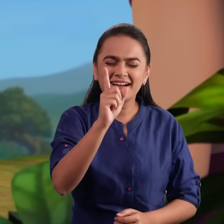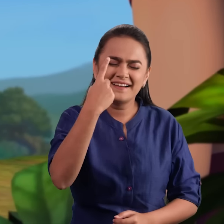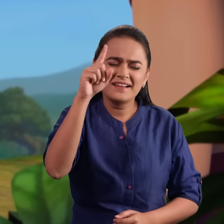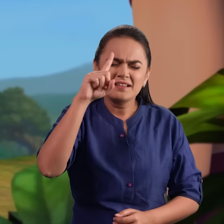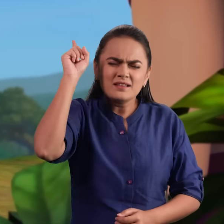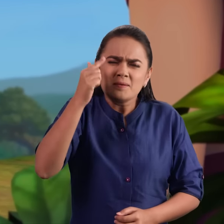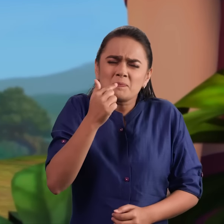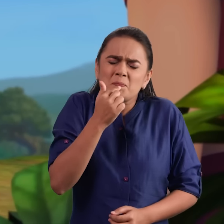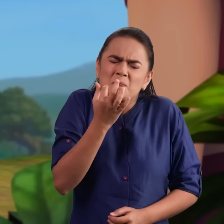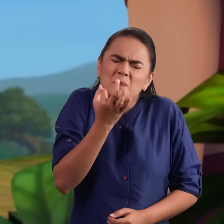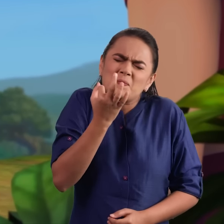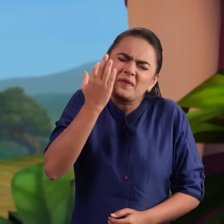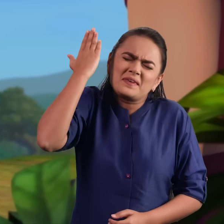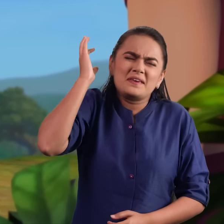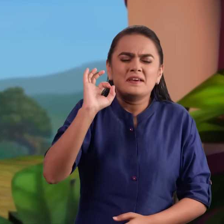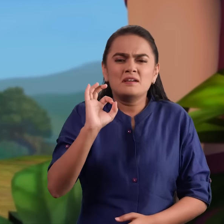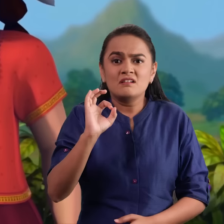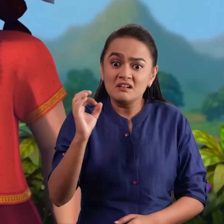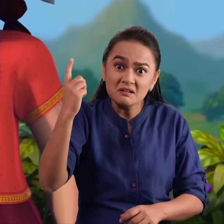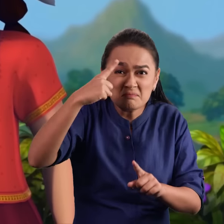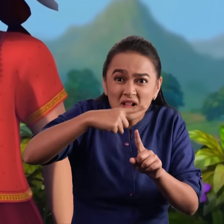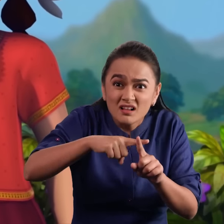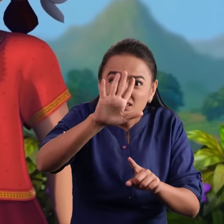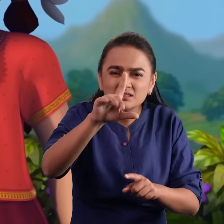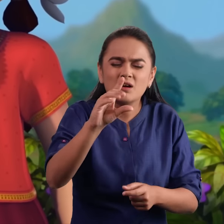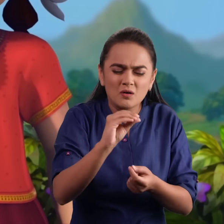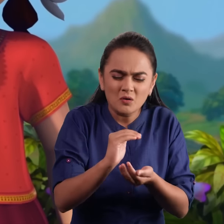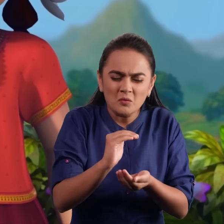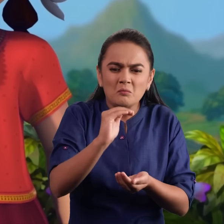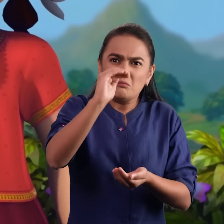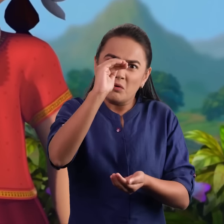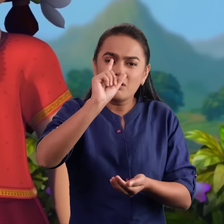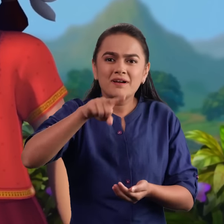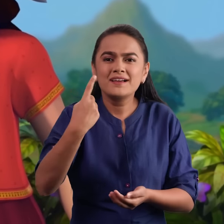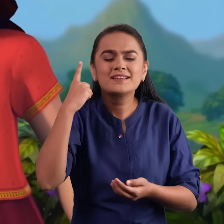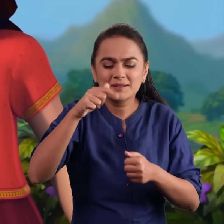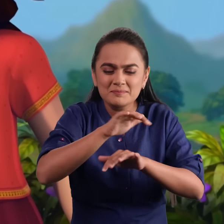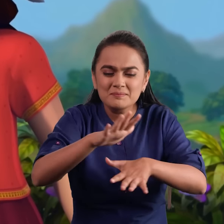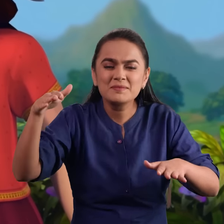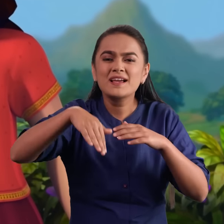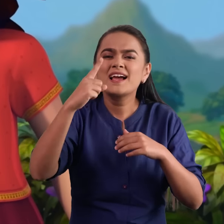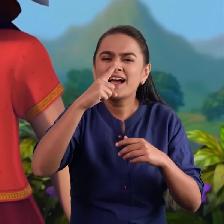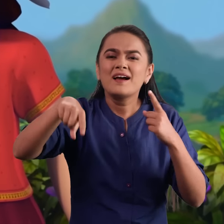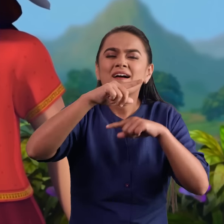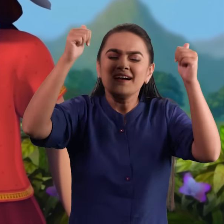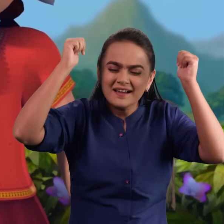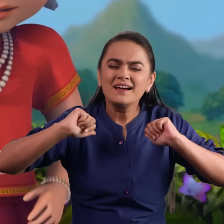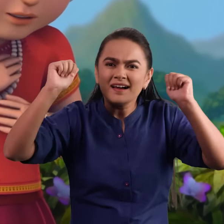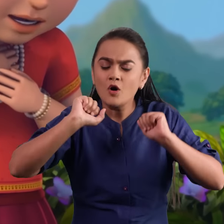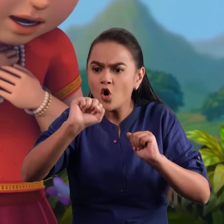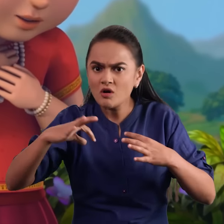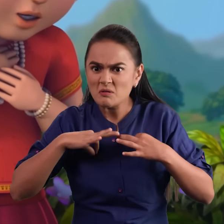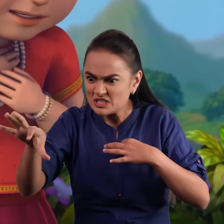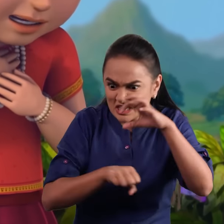हाँ, बड़ा स्वादिष्ट होता था वो। और जब ये थोड़ा बड़ा हुआ तो स्नान करती बेचारी गोपियों के